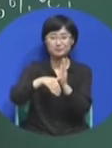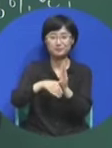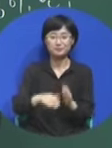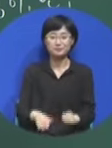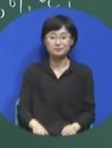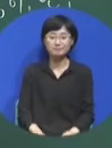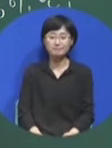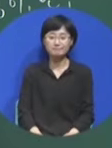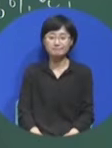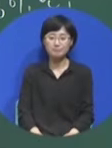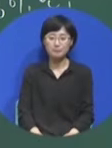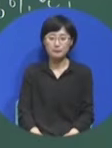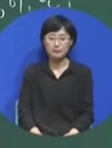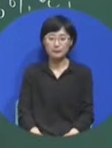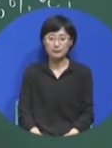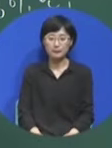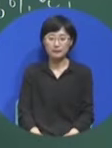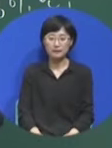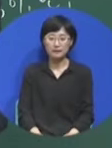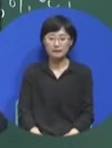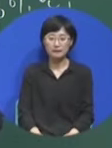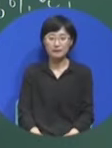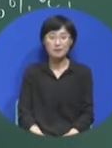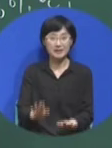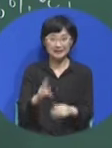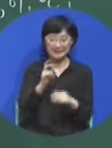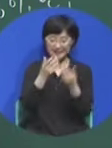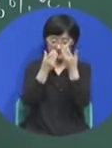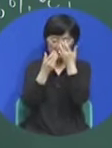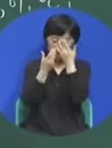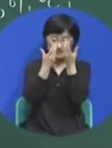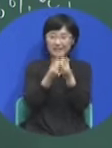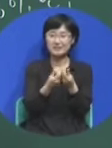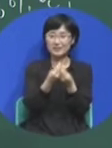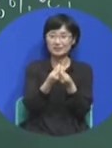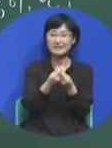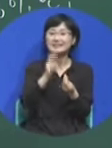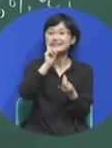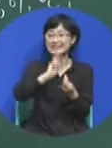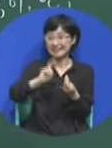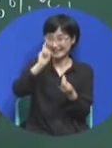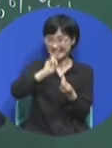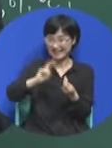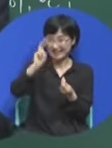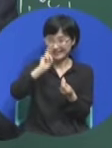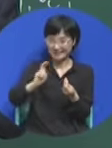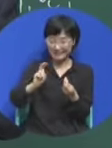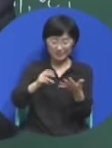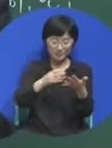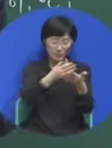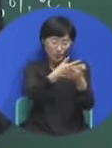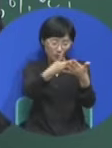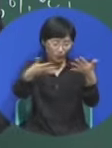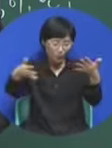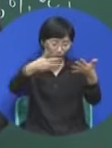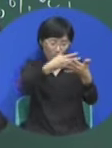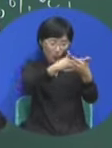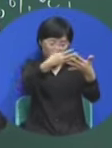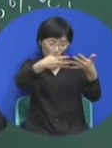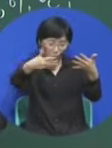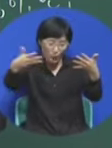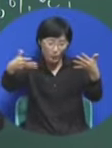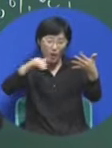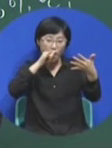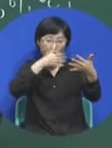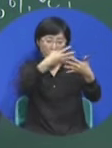사실은 그 우리 그 원래 그 음이 있어요. 음 높이가 있어요. 我们唱赞美的时候有音符.